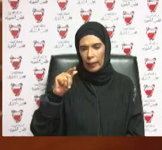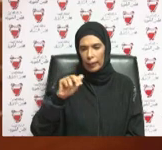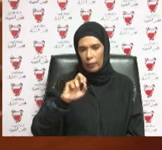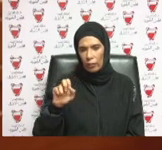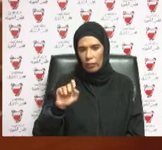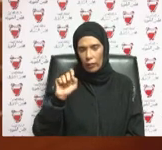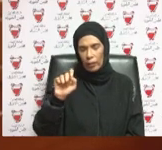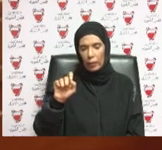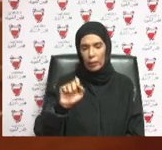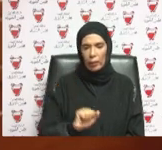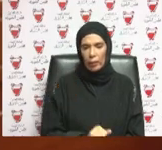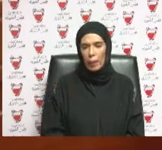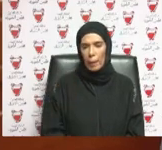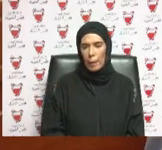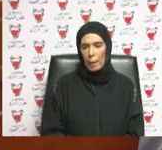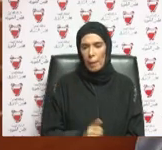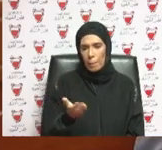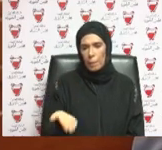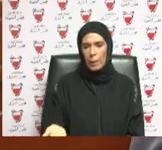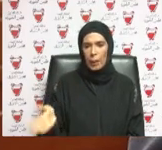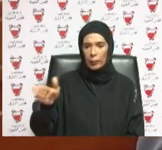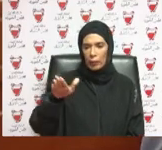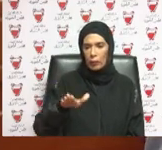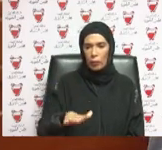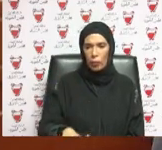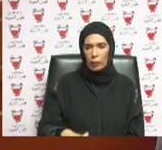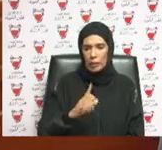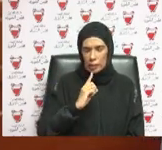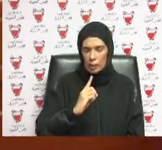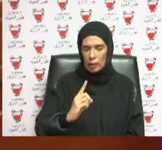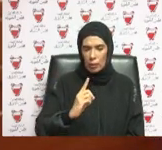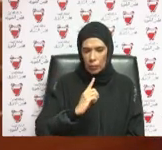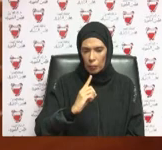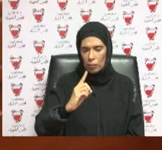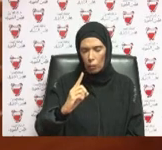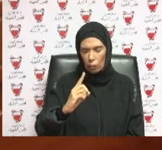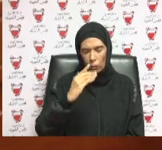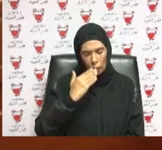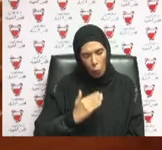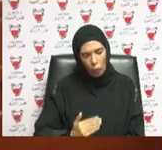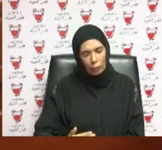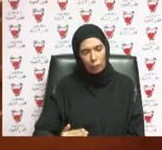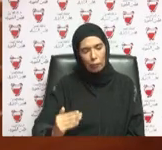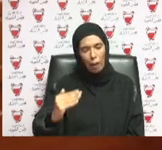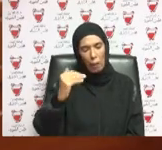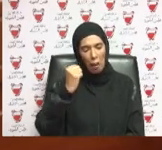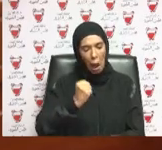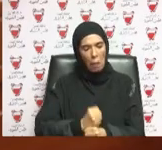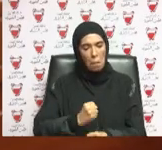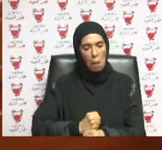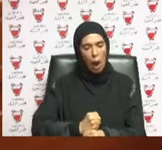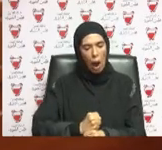عليه، الذي انتقل إلى جوار ربه بعد سنوات مديدة من العطاء،